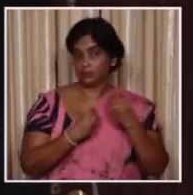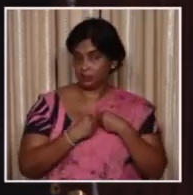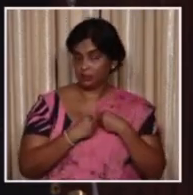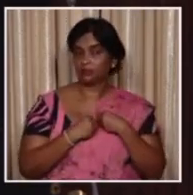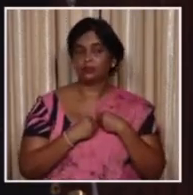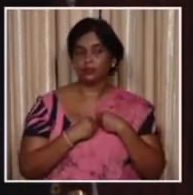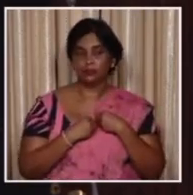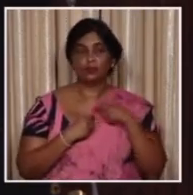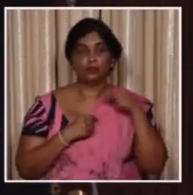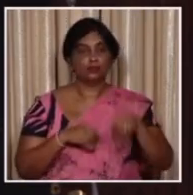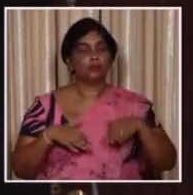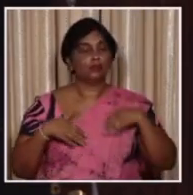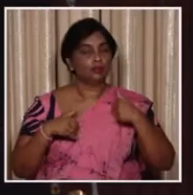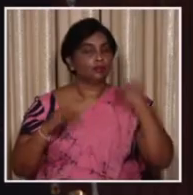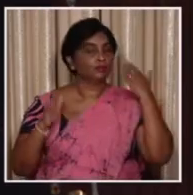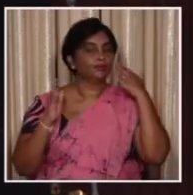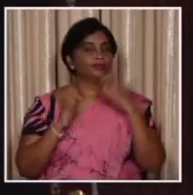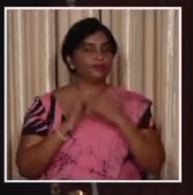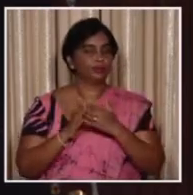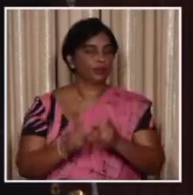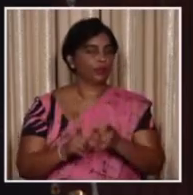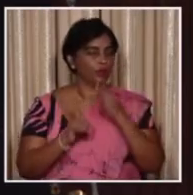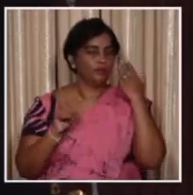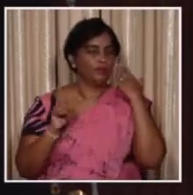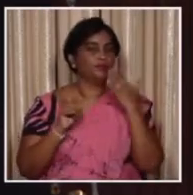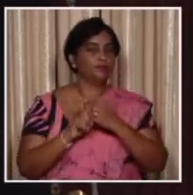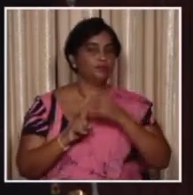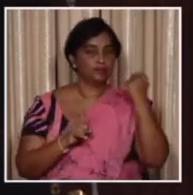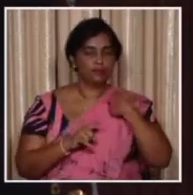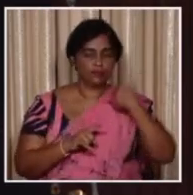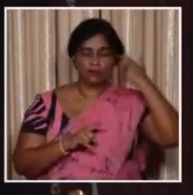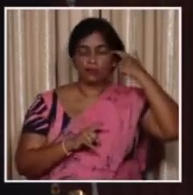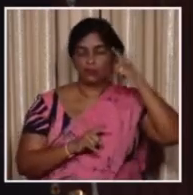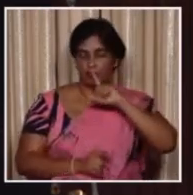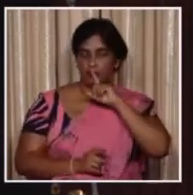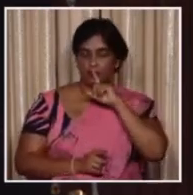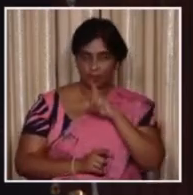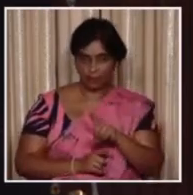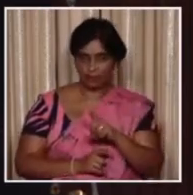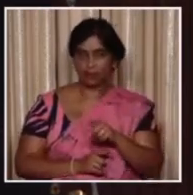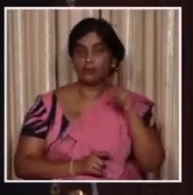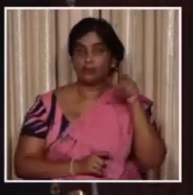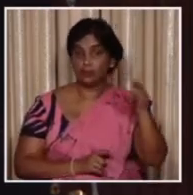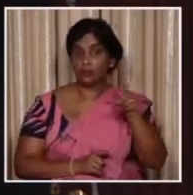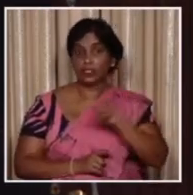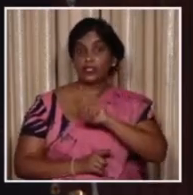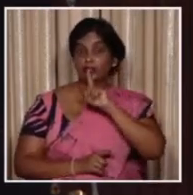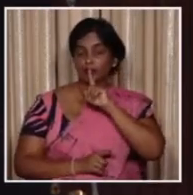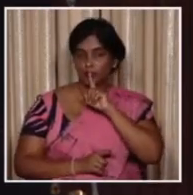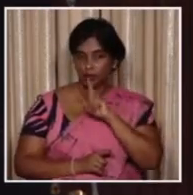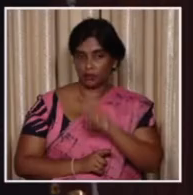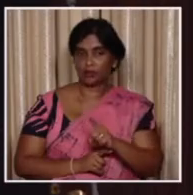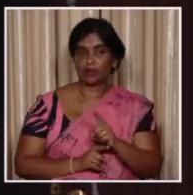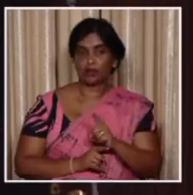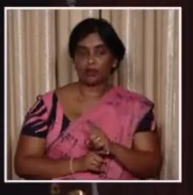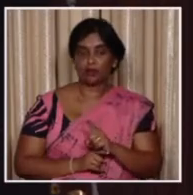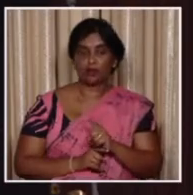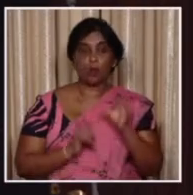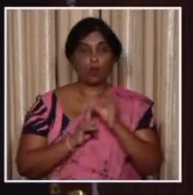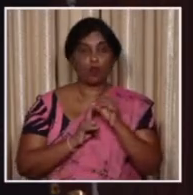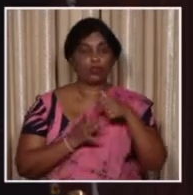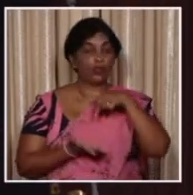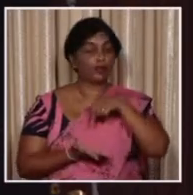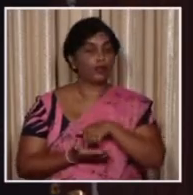පිළිබඳව. අද සෞඛ්‍ය ශාස්ත්‍රයටම අදාළ කාරණාවක් කතා කරද්දී මේක මට මතක් කරන්න වෙනවා. එතුමා කිව්වා පොත්තපිටිය